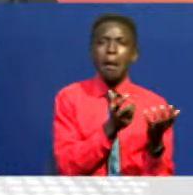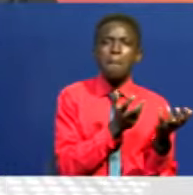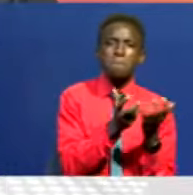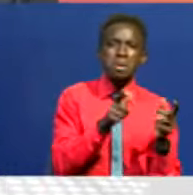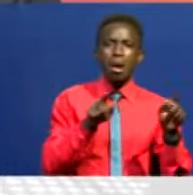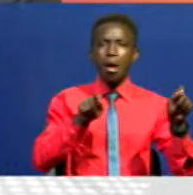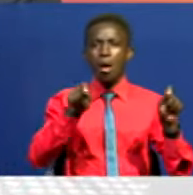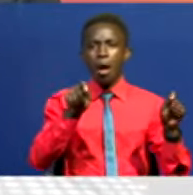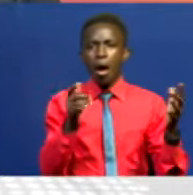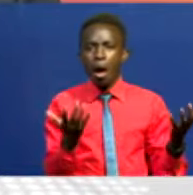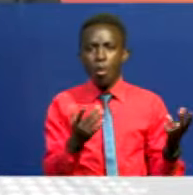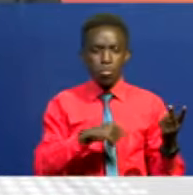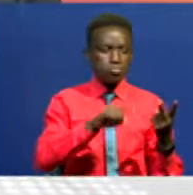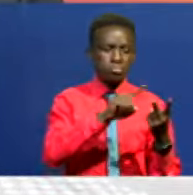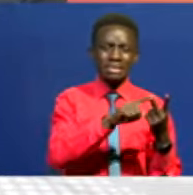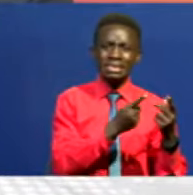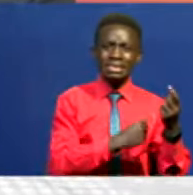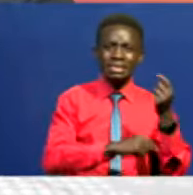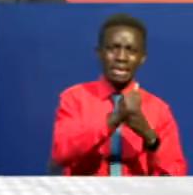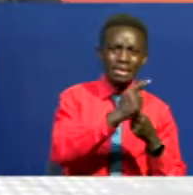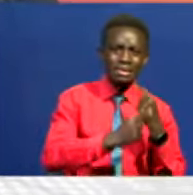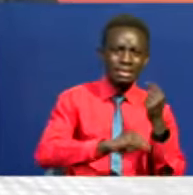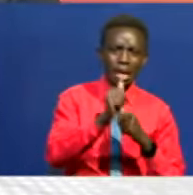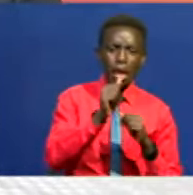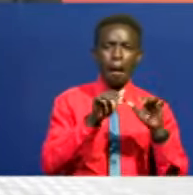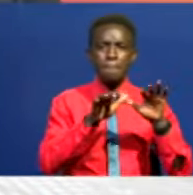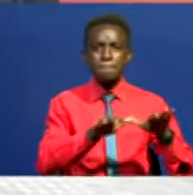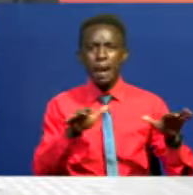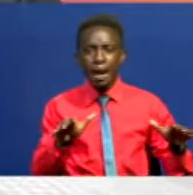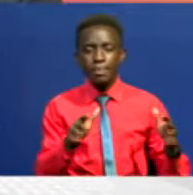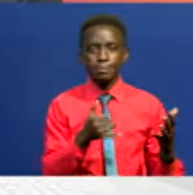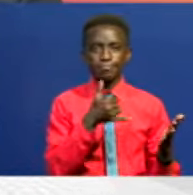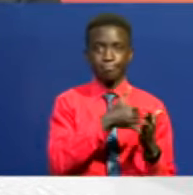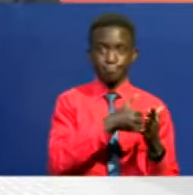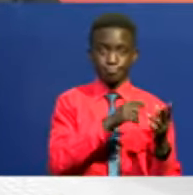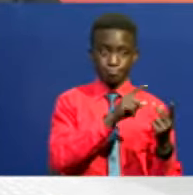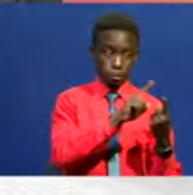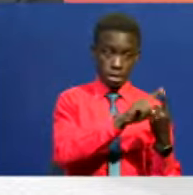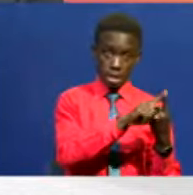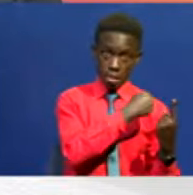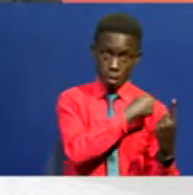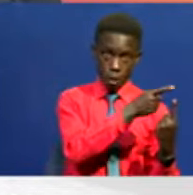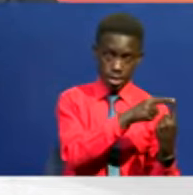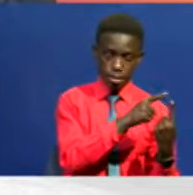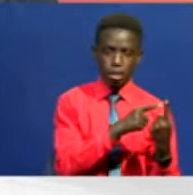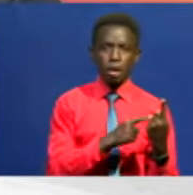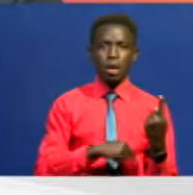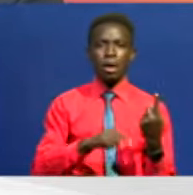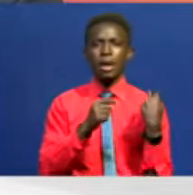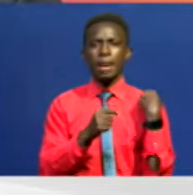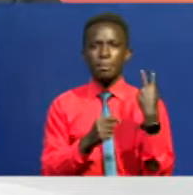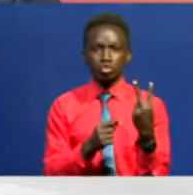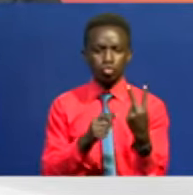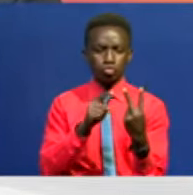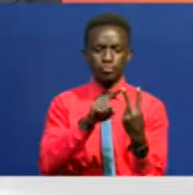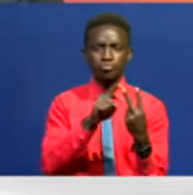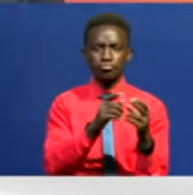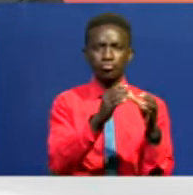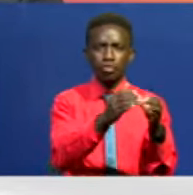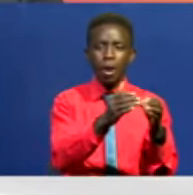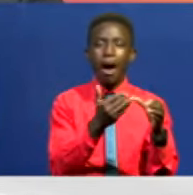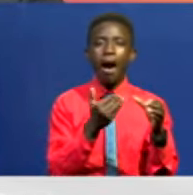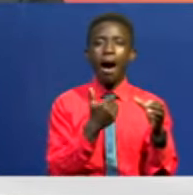administration, sales and marketing na zingine. Pia kunacho kitengo cha pili ambacho ni hospitality, ambacho